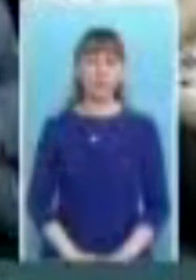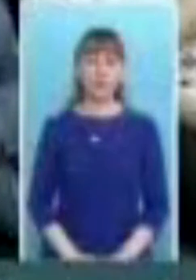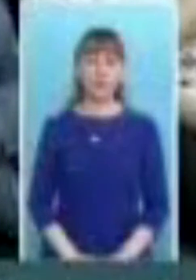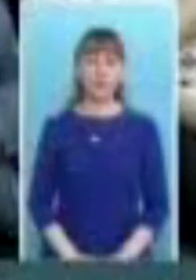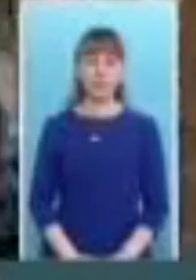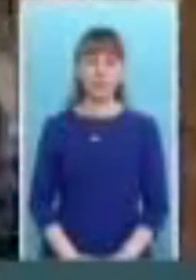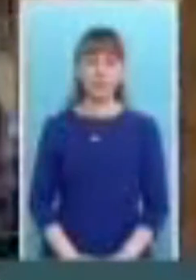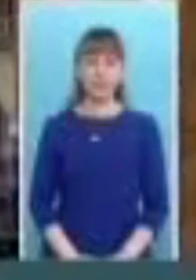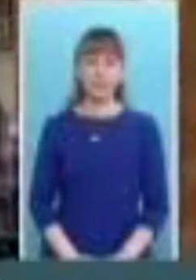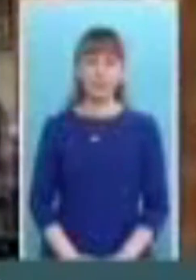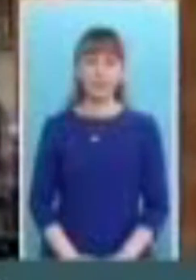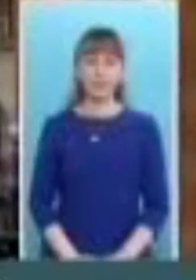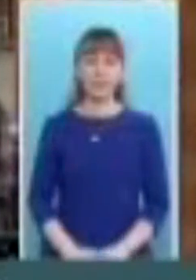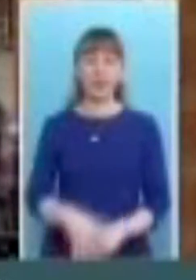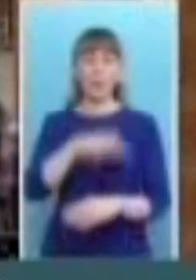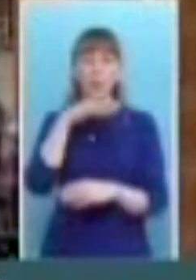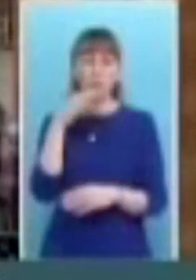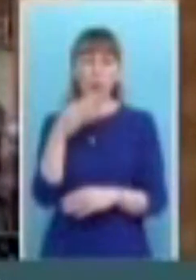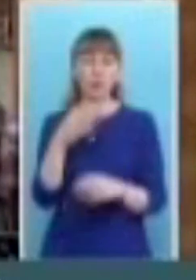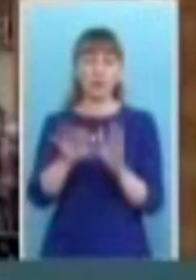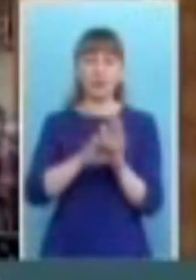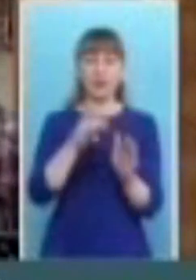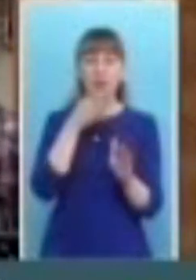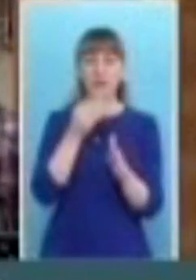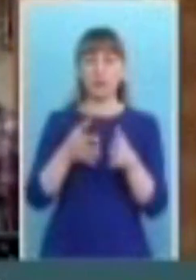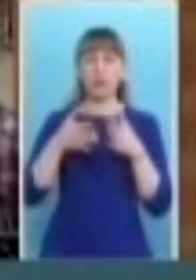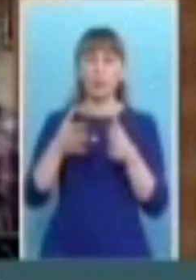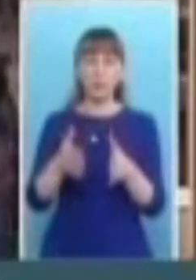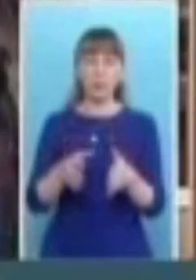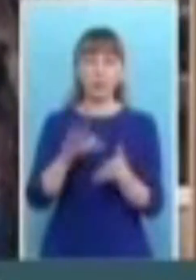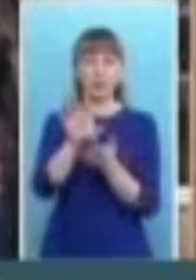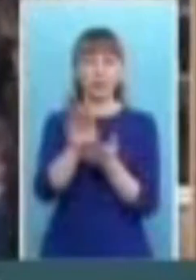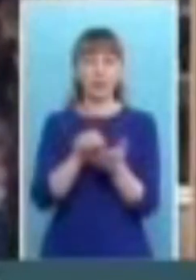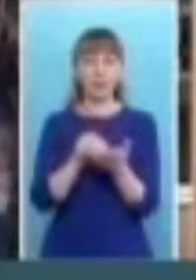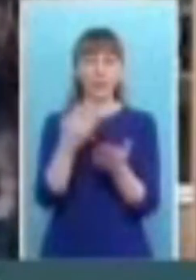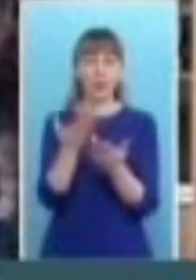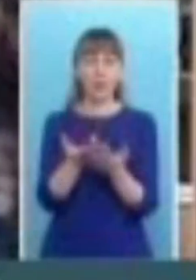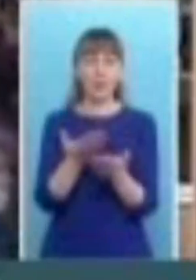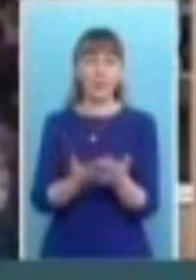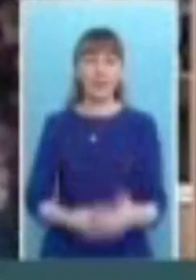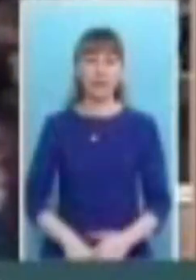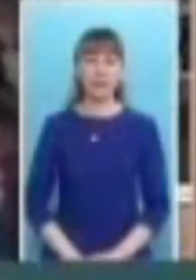а многие, заражаясь яркими примерами, избирают свой путь. Анжелика Бабаджанова, Руслан Джабаев, Казахстан, Кустанай.